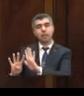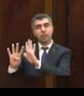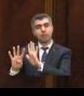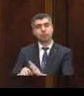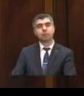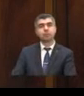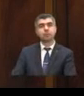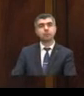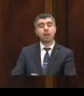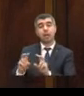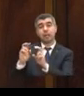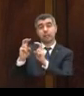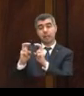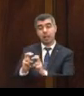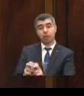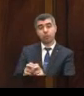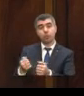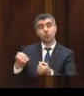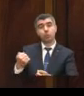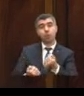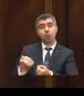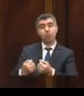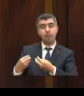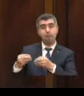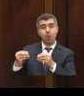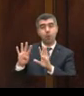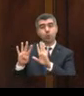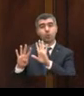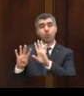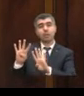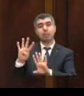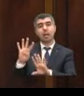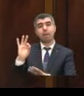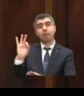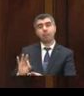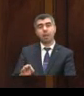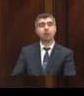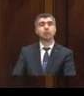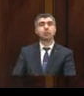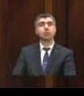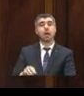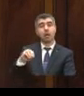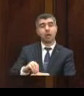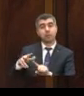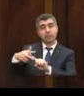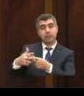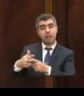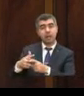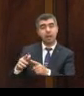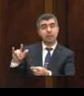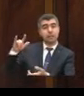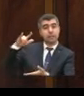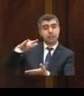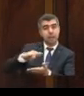2019. أولا، تراجع قطاع السيارات بنسبة 89%، ثانيا تراجع صناعات